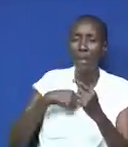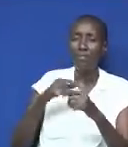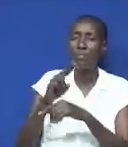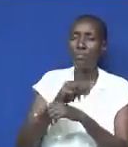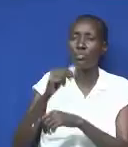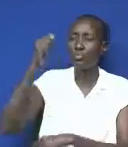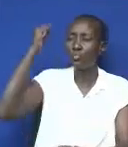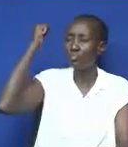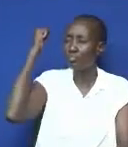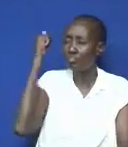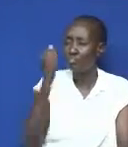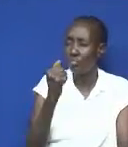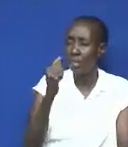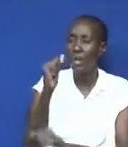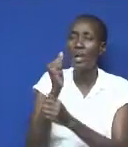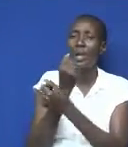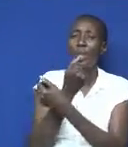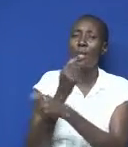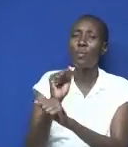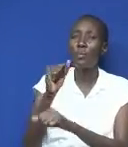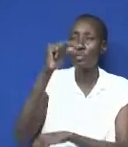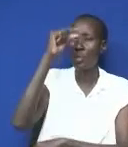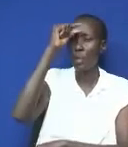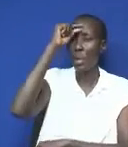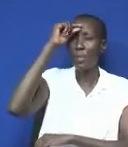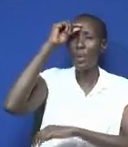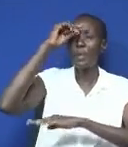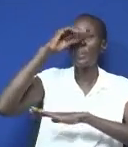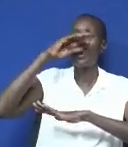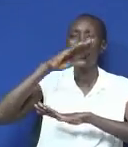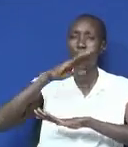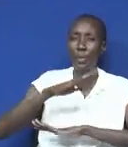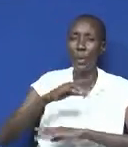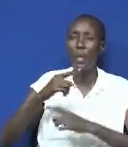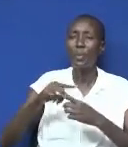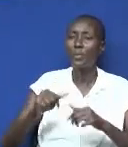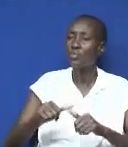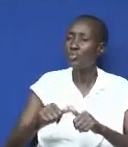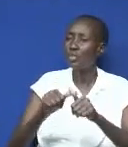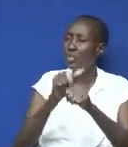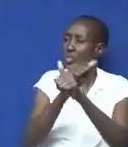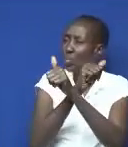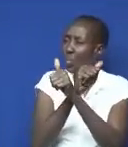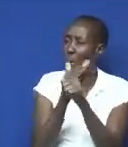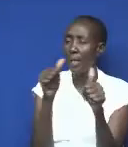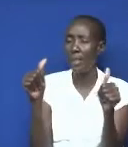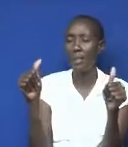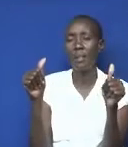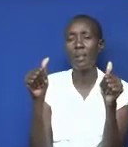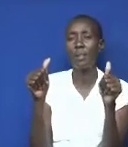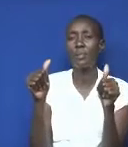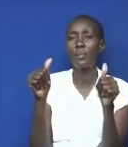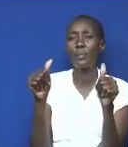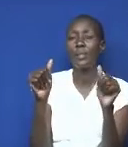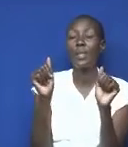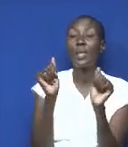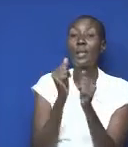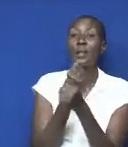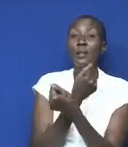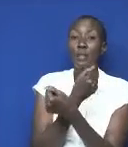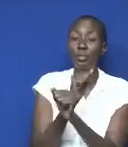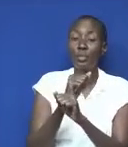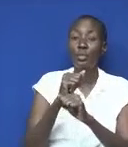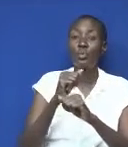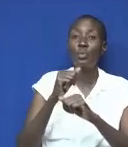serikali haitatulia bali itahakikisha zoezi hilo limeendeshwa kwa njia ifaayo. Hakuna kurudi nyuma mambo ya